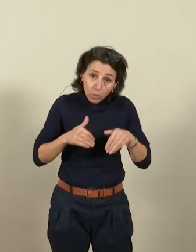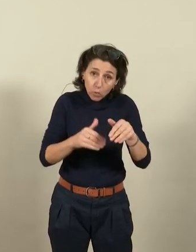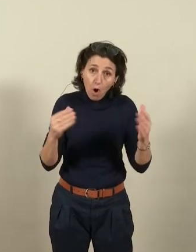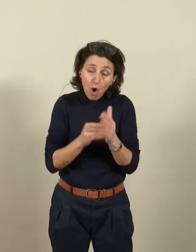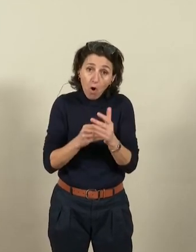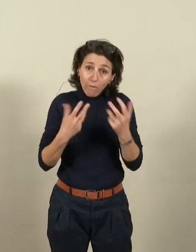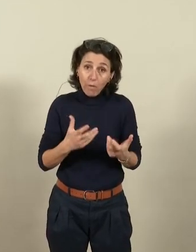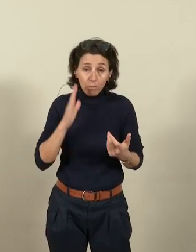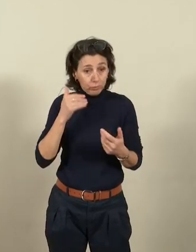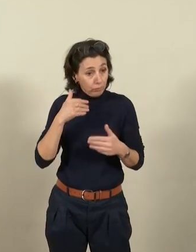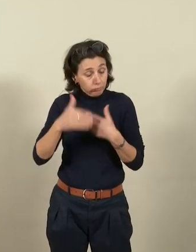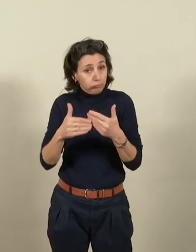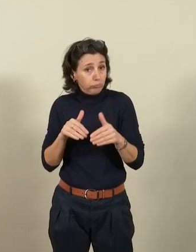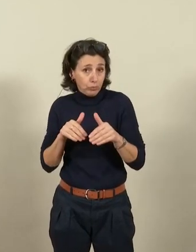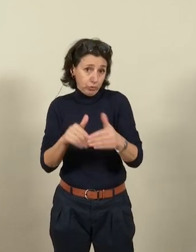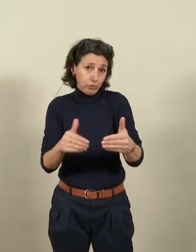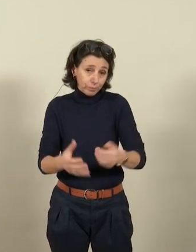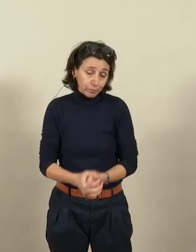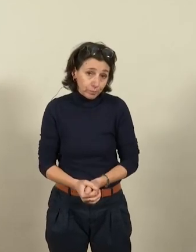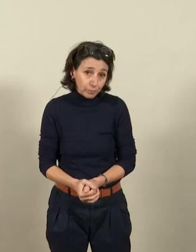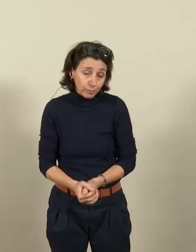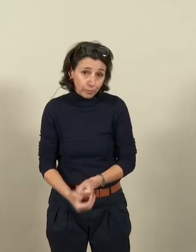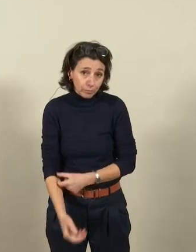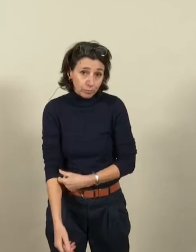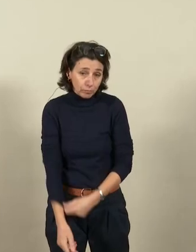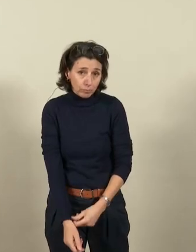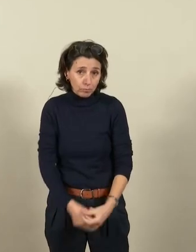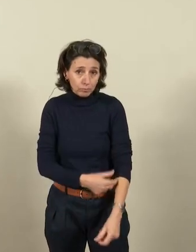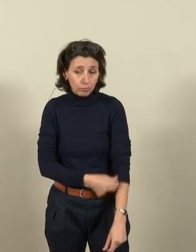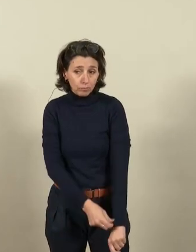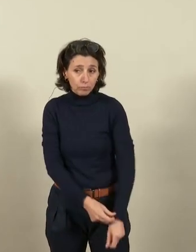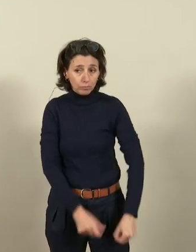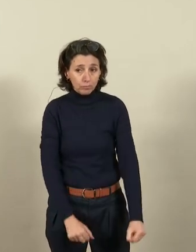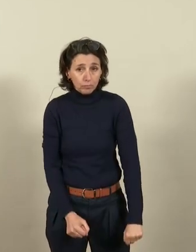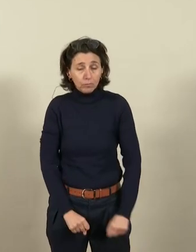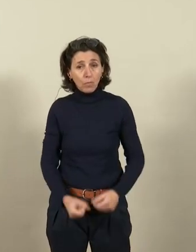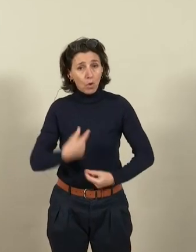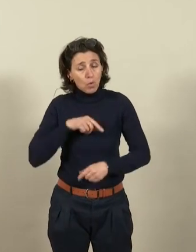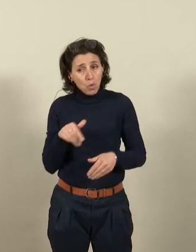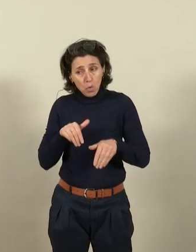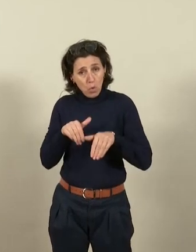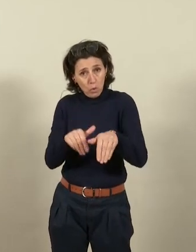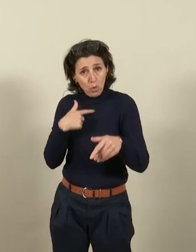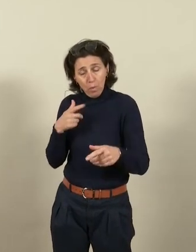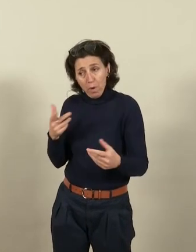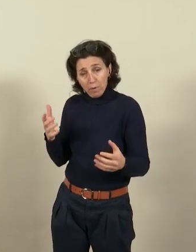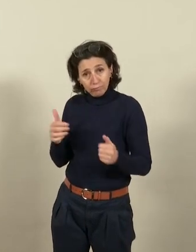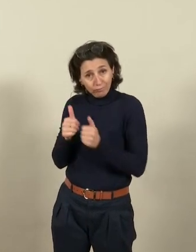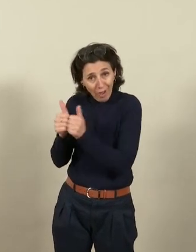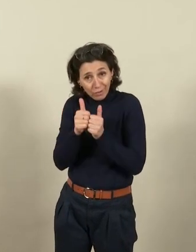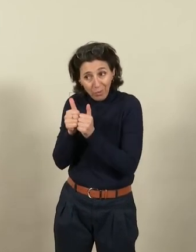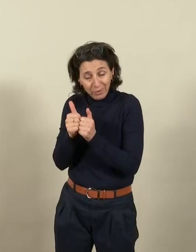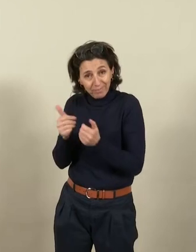travailler dans ce sens de de faire avec eux voir comment on peut les aider encore plus dans dans